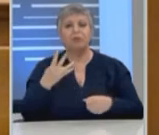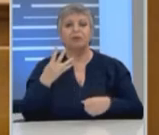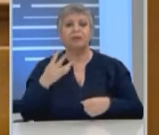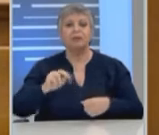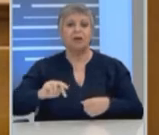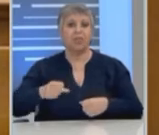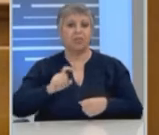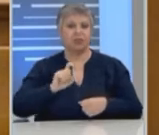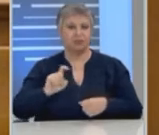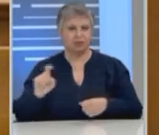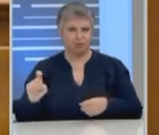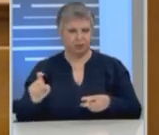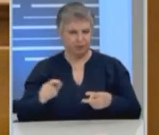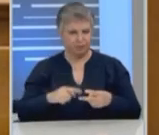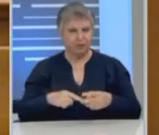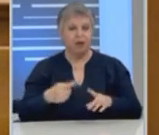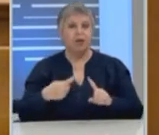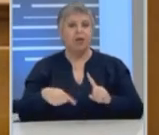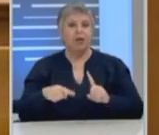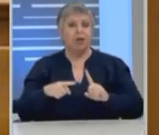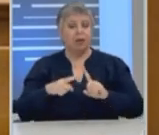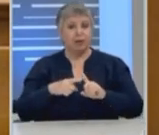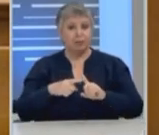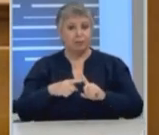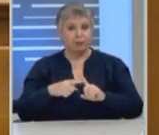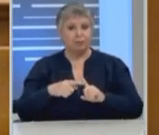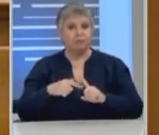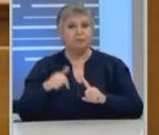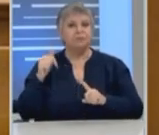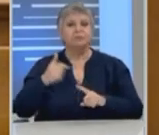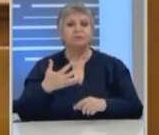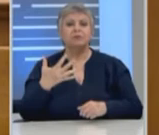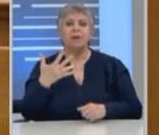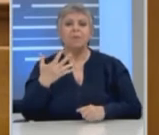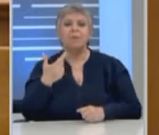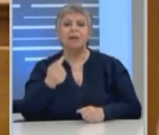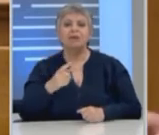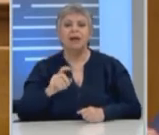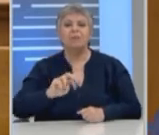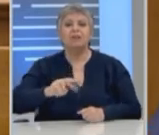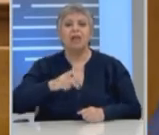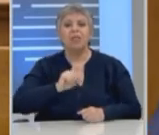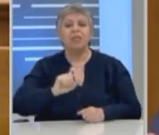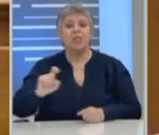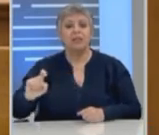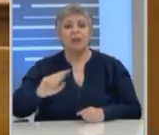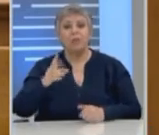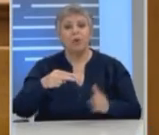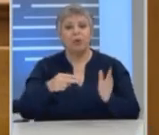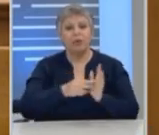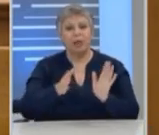Και επιπλέον, δημοσιονομικό περιθώριο ύψους 5,5 δις από το 19 μέχρι το